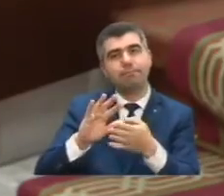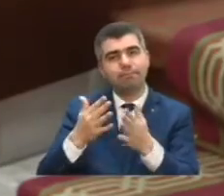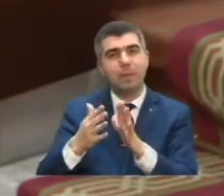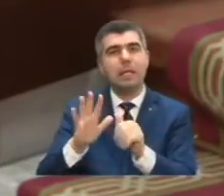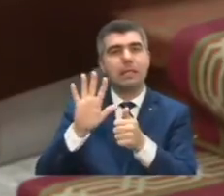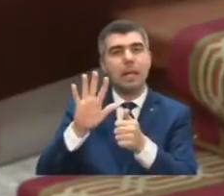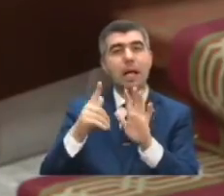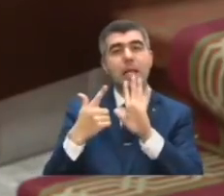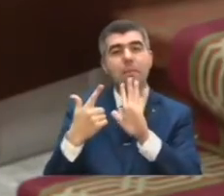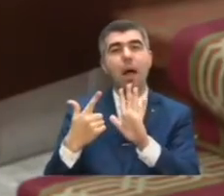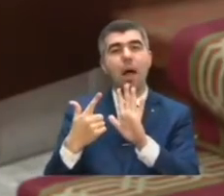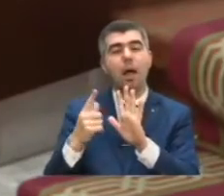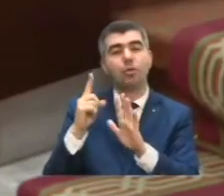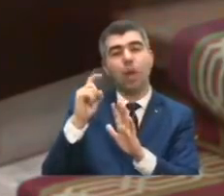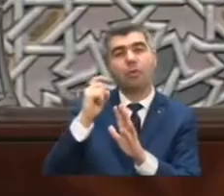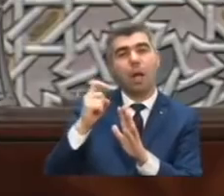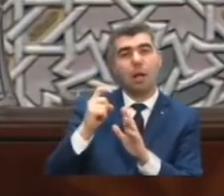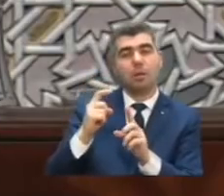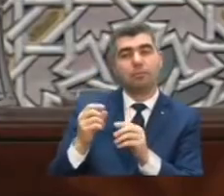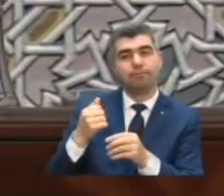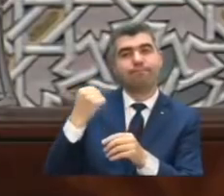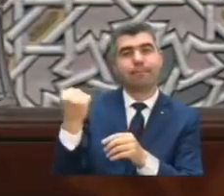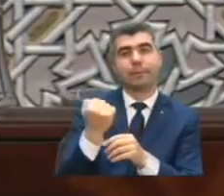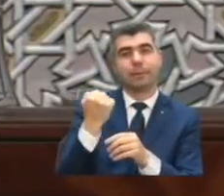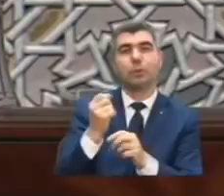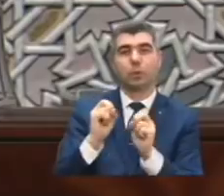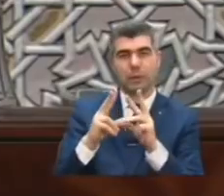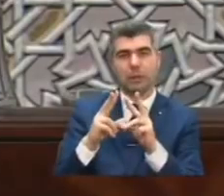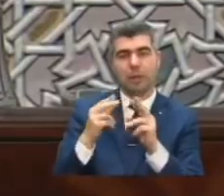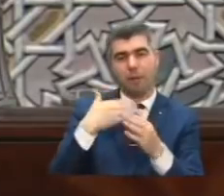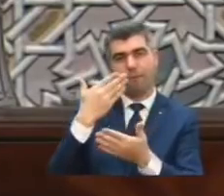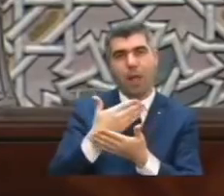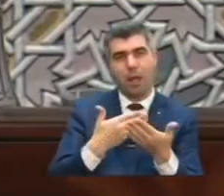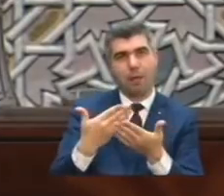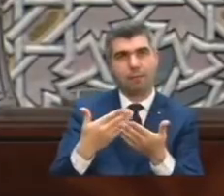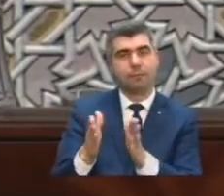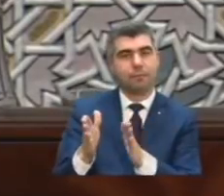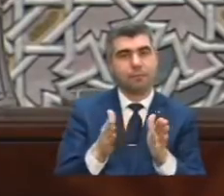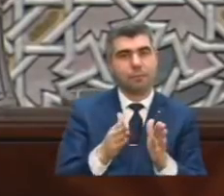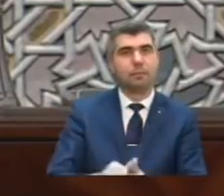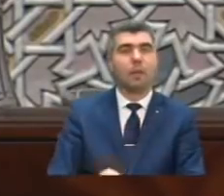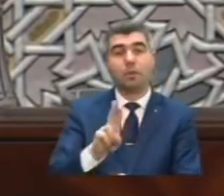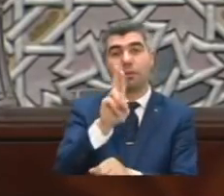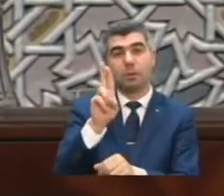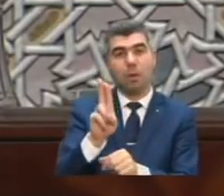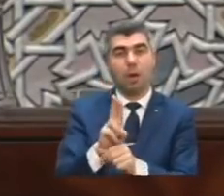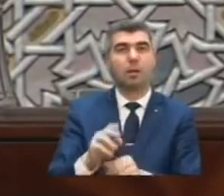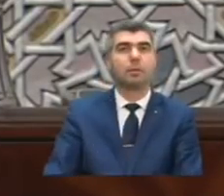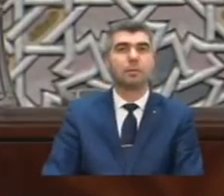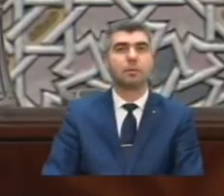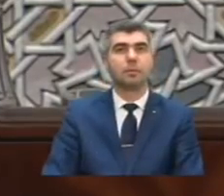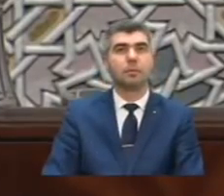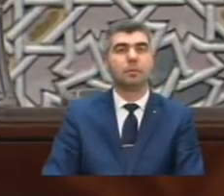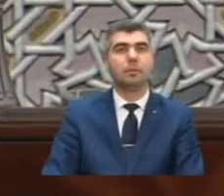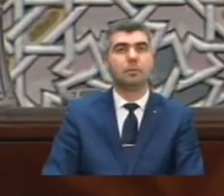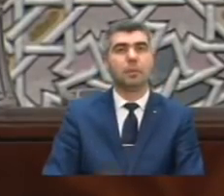الاشهر، وهذا تيخلق اشكال. شكرا سيد الوزير. ونمر الى السؤال الرابع في جدول الاعمال،